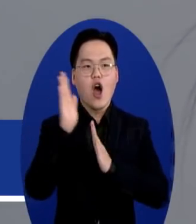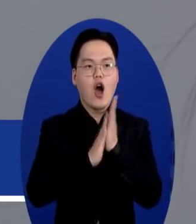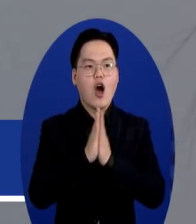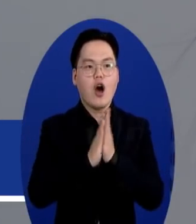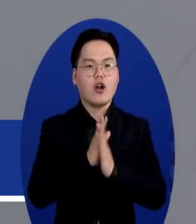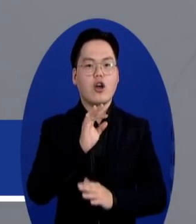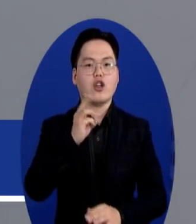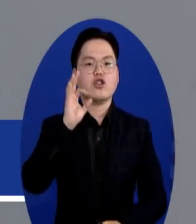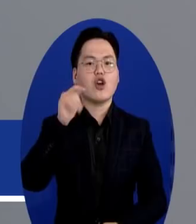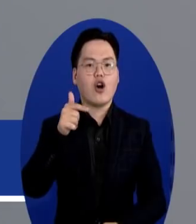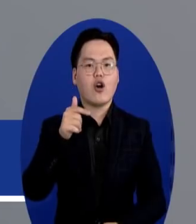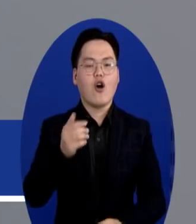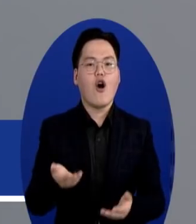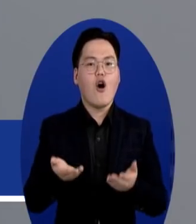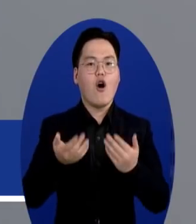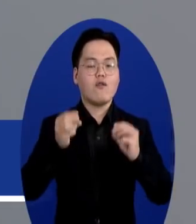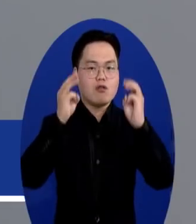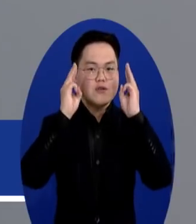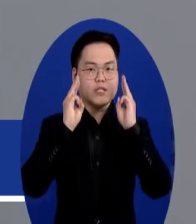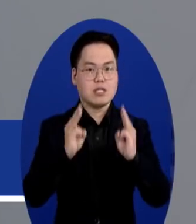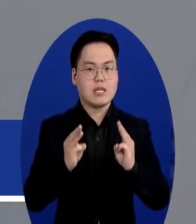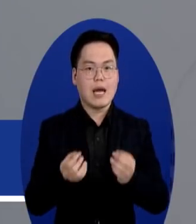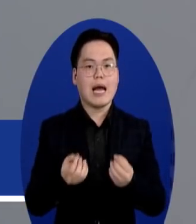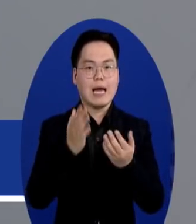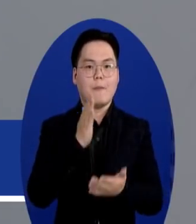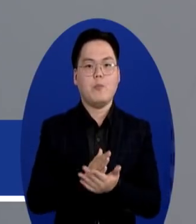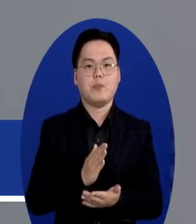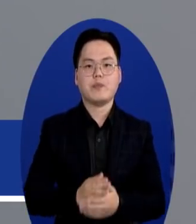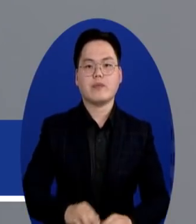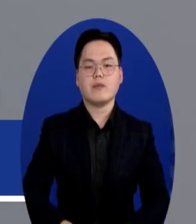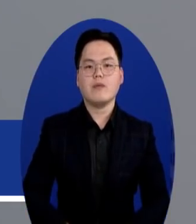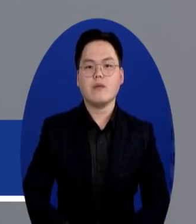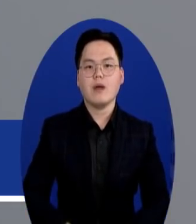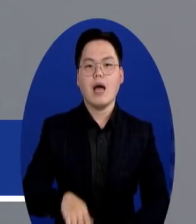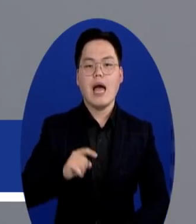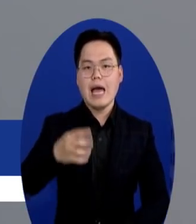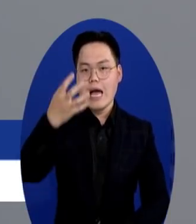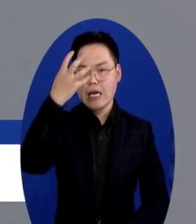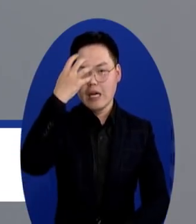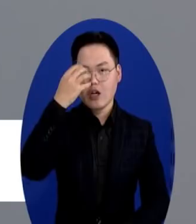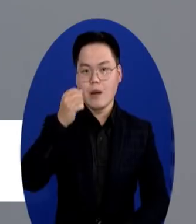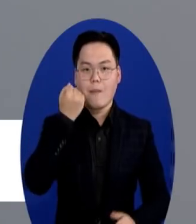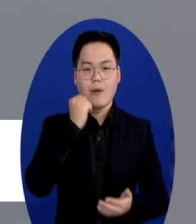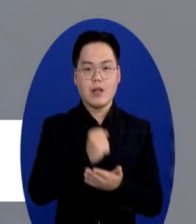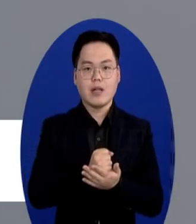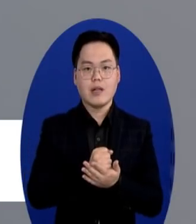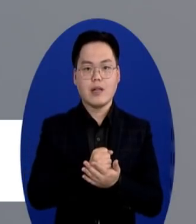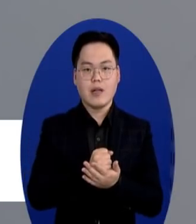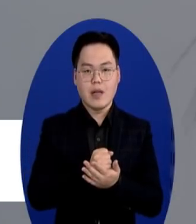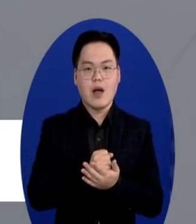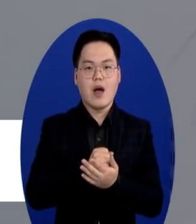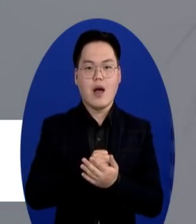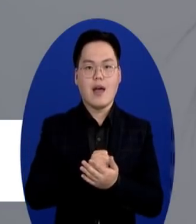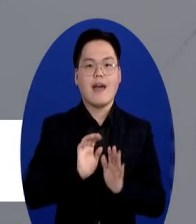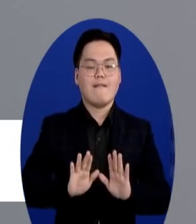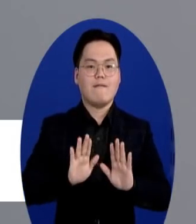хэрэгсэн цахилгааны тарифт бол хөнгөлт үзүүлэх юм шийдвэрийг гаргаад явсан байж байгаа. За энэ одоо засгийн газрын тогтоол өчнөд байгаа учраас бол энэ цааш та хөргөжлөх юм